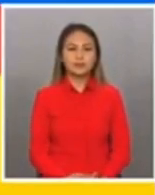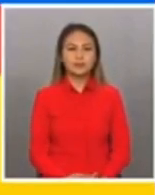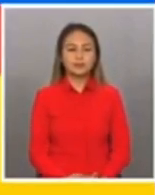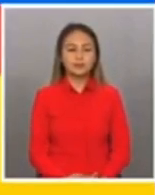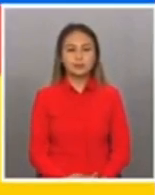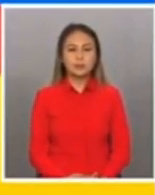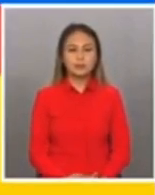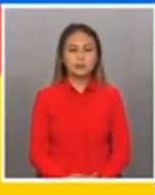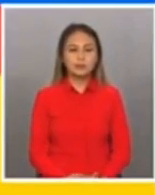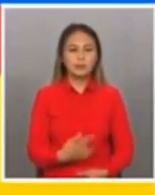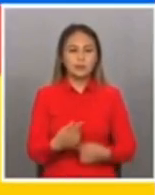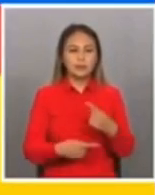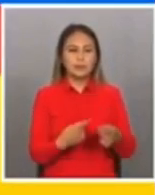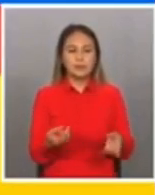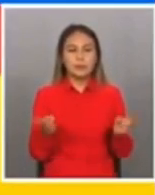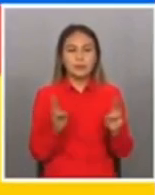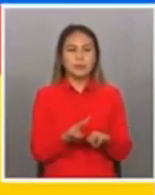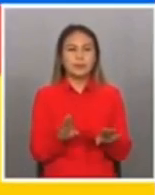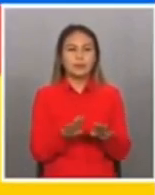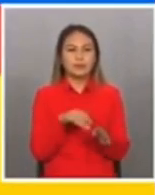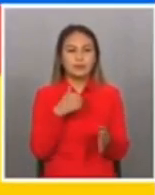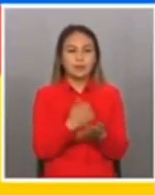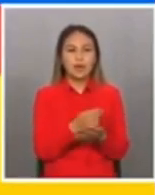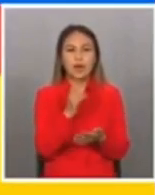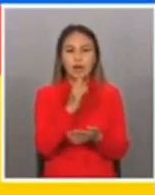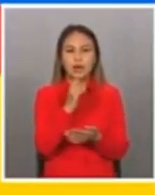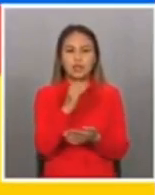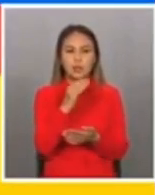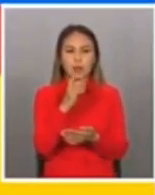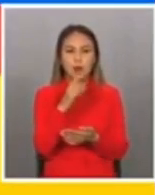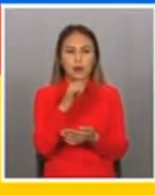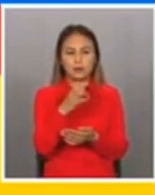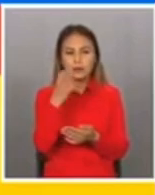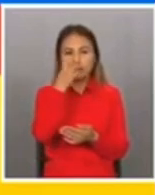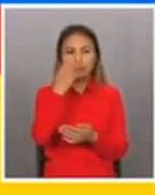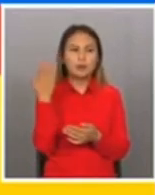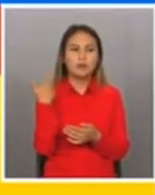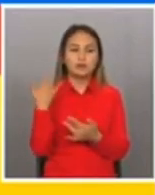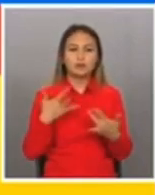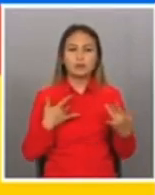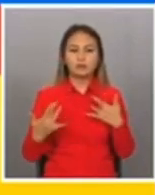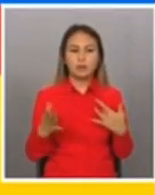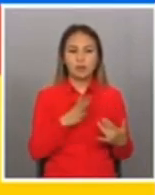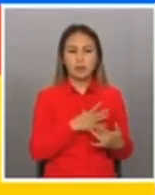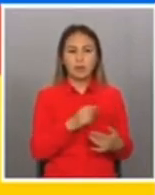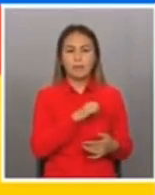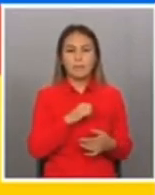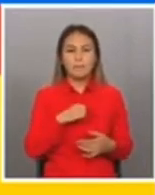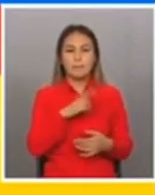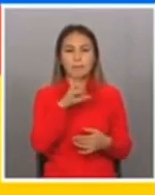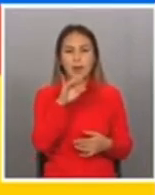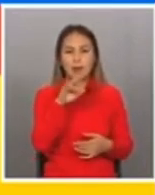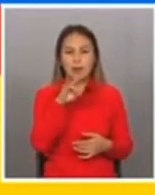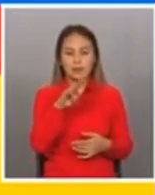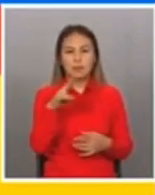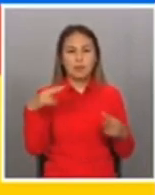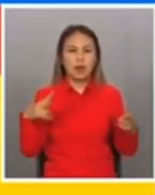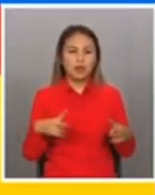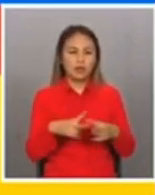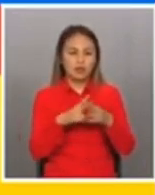Атаңызға айналған қазақтың әйгілі балуаны Қажымұқан қазақ циркінде өнер көрсеткен. Берлинде, Парижде, тағы басқа